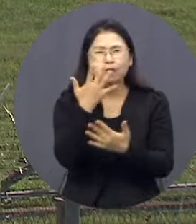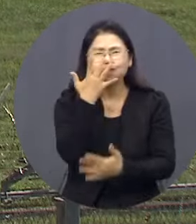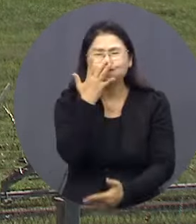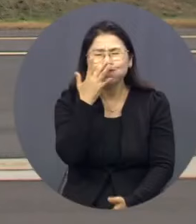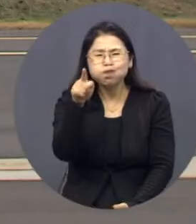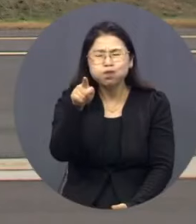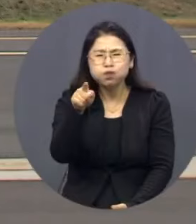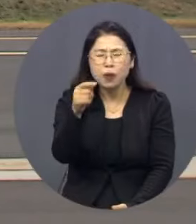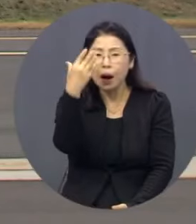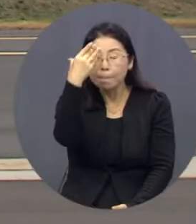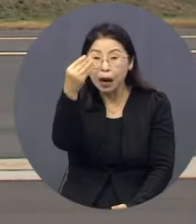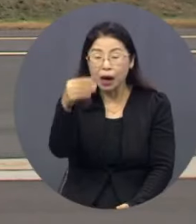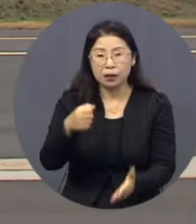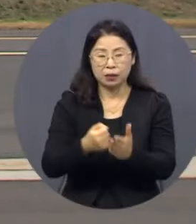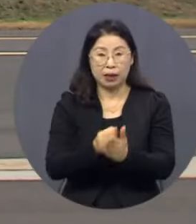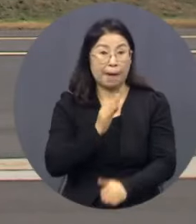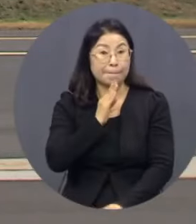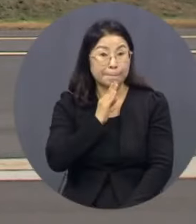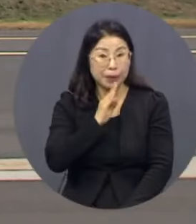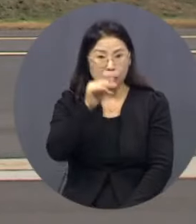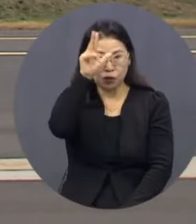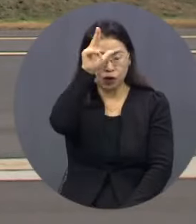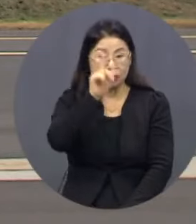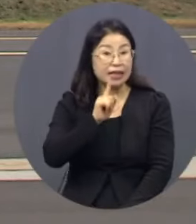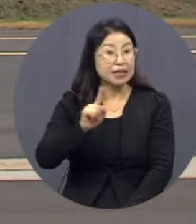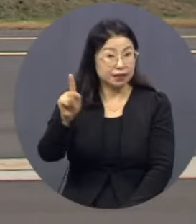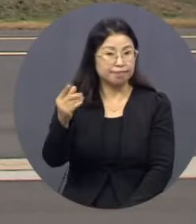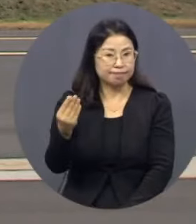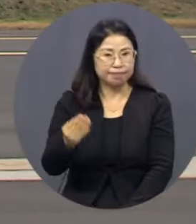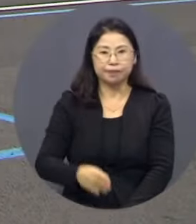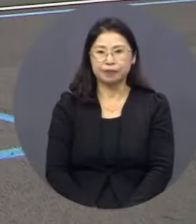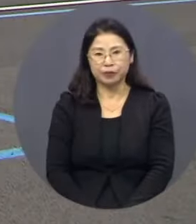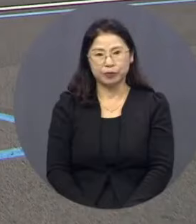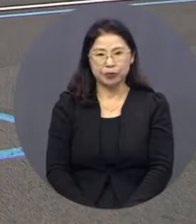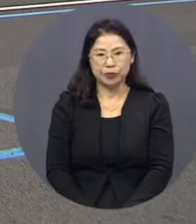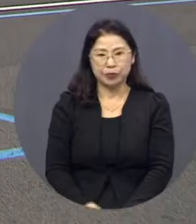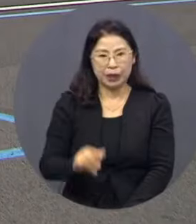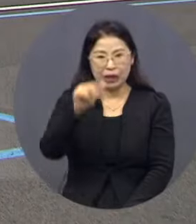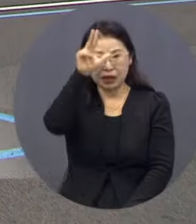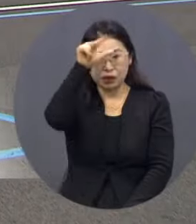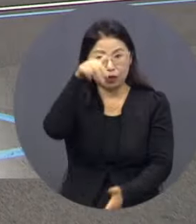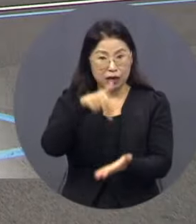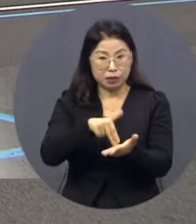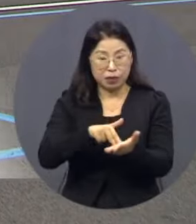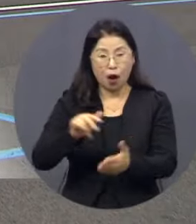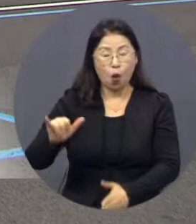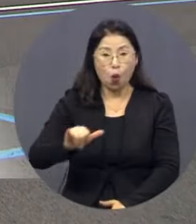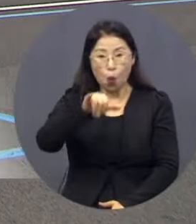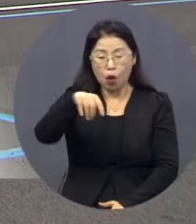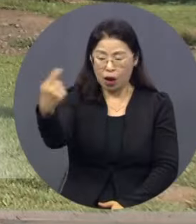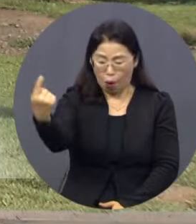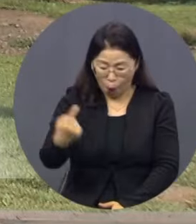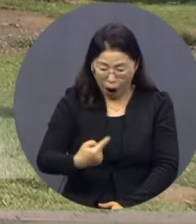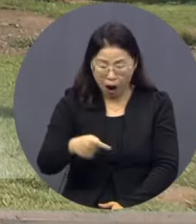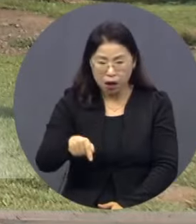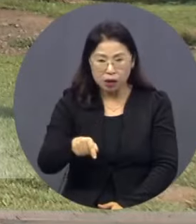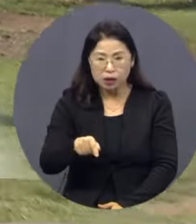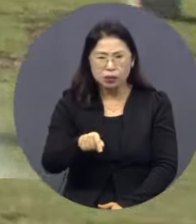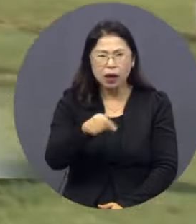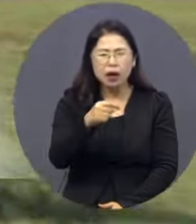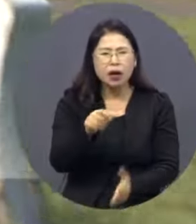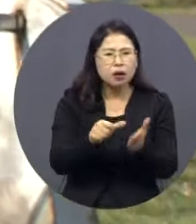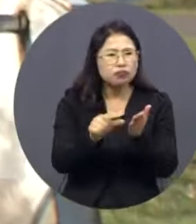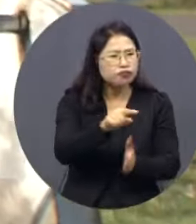비행물체가 나타나자 곧바로 경찰에 신고했습니다. 경찰은 공항에 출동했지만